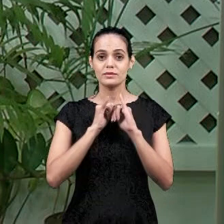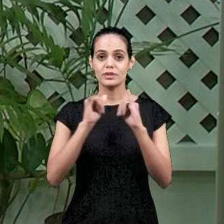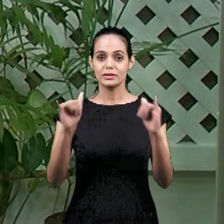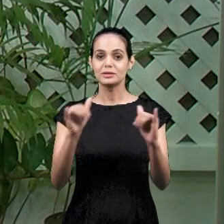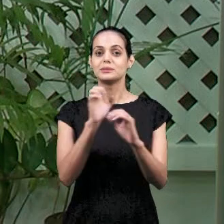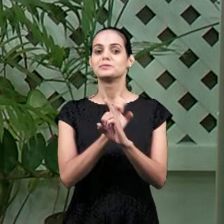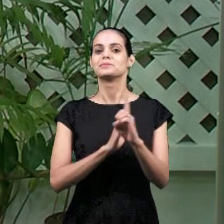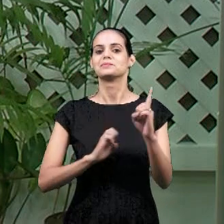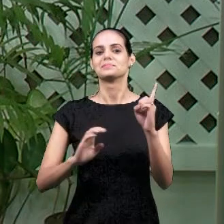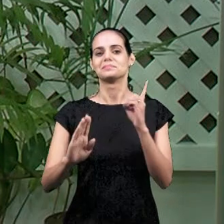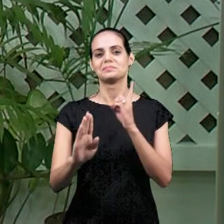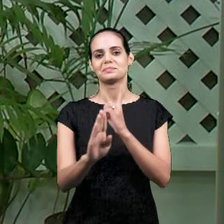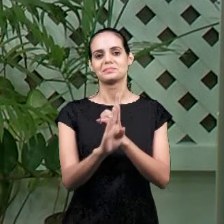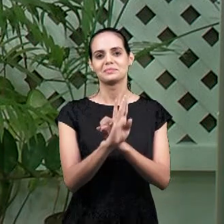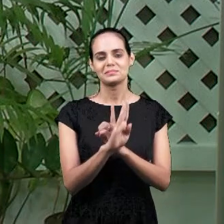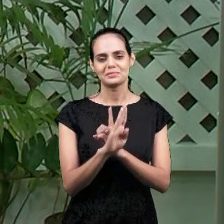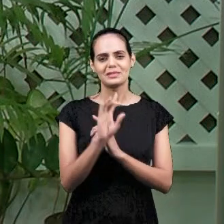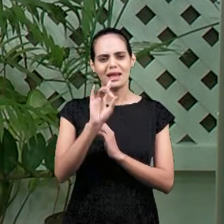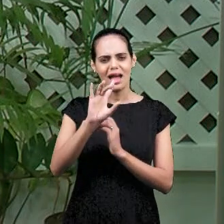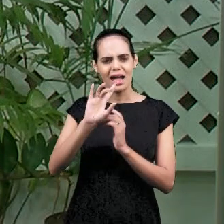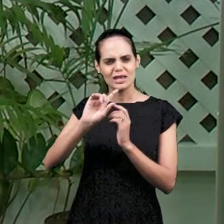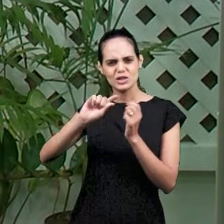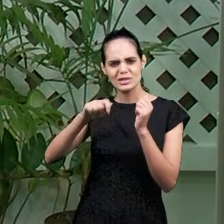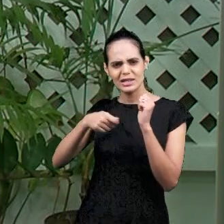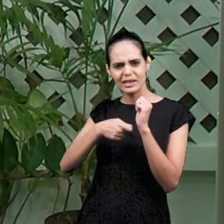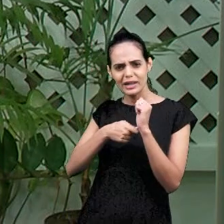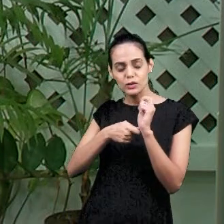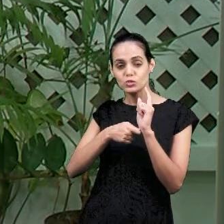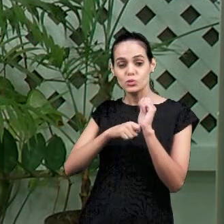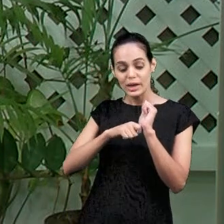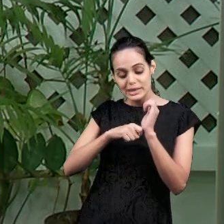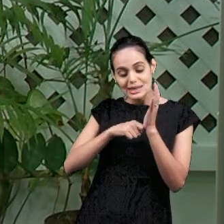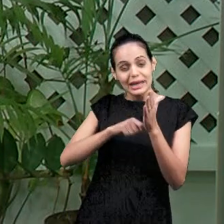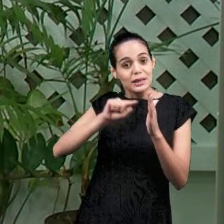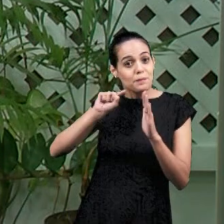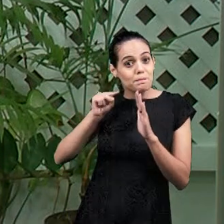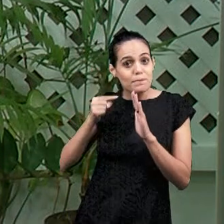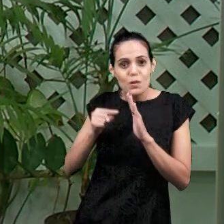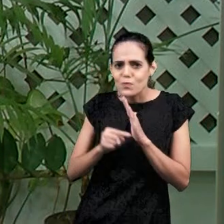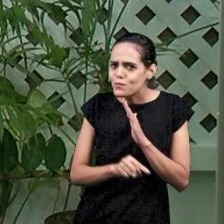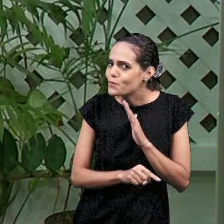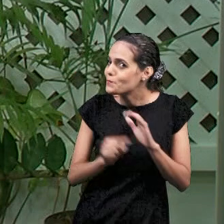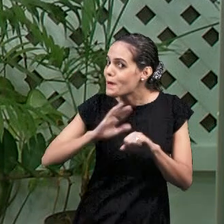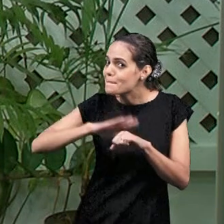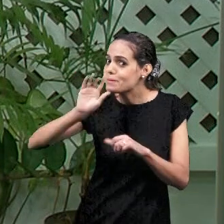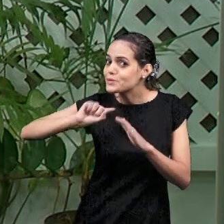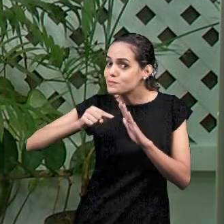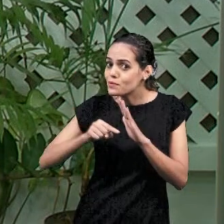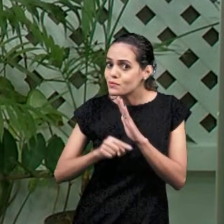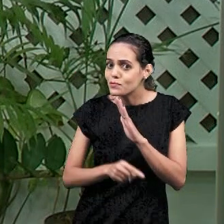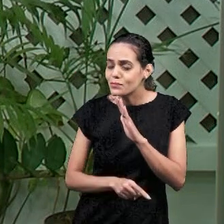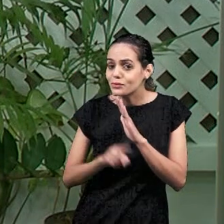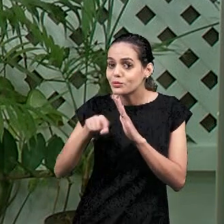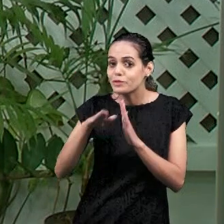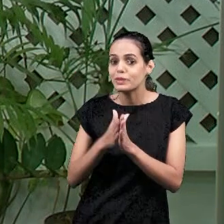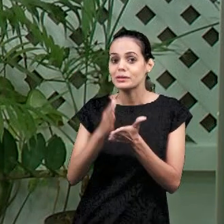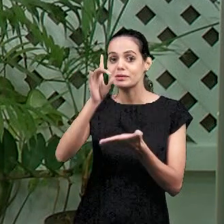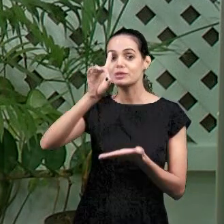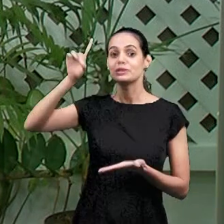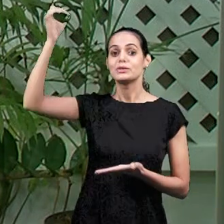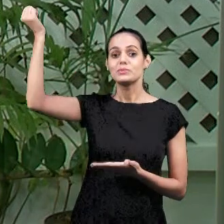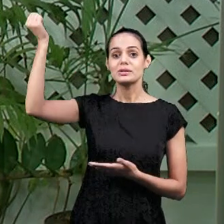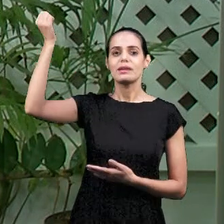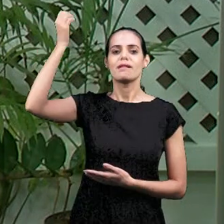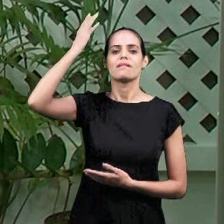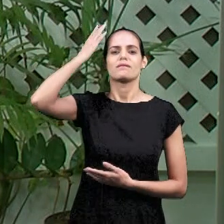pas. Donc, ce que nous apportons ici dans l'école biblique dominicale, ce n'est pas des secrets, c'est un mystère. C'est le